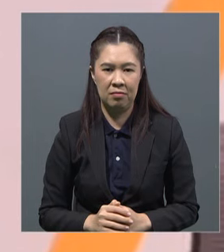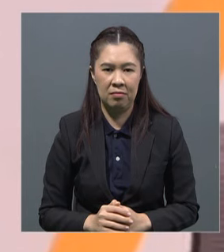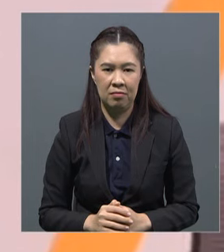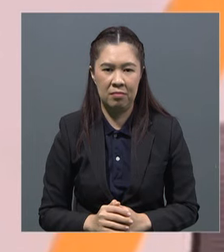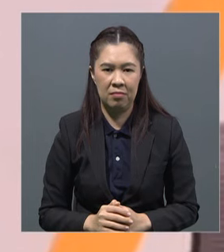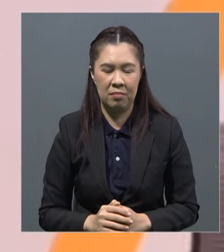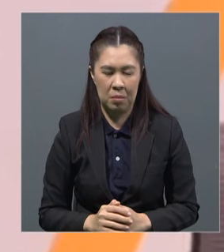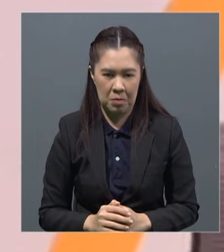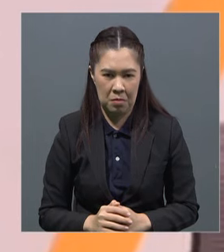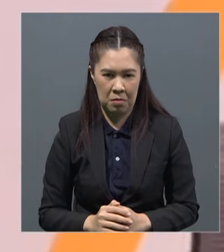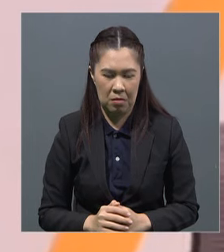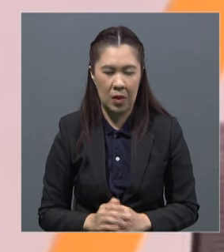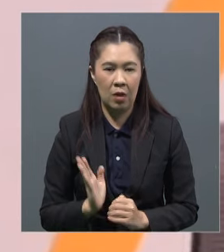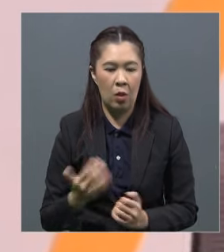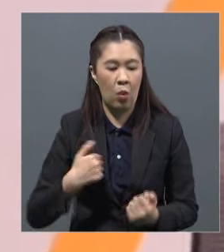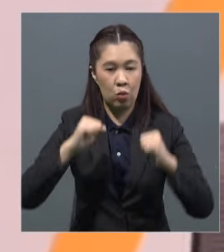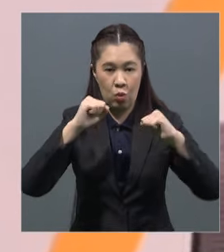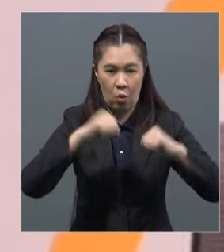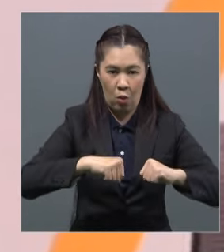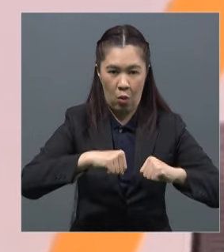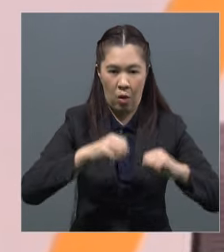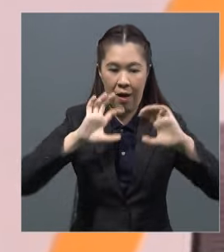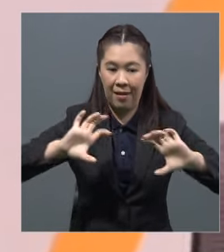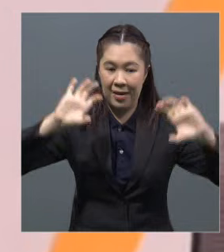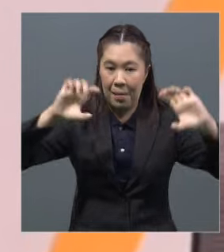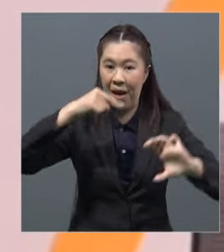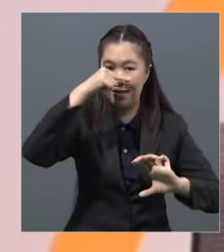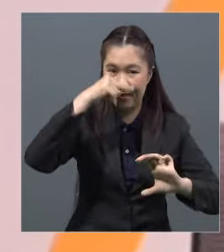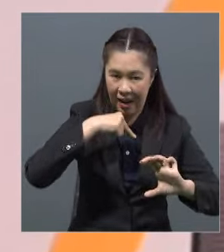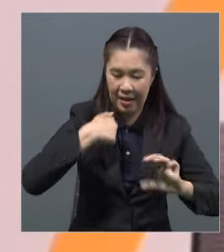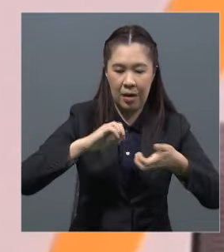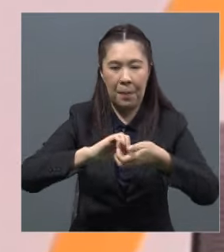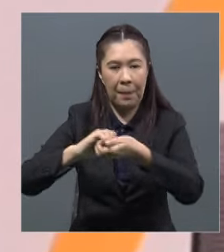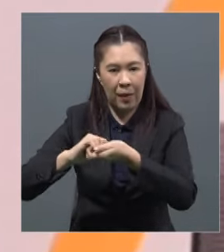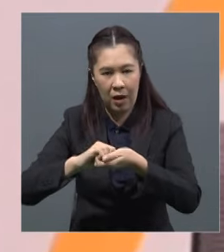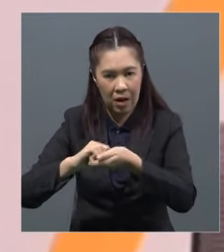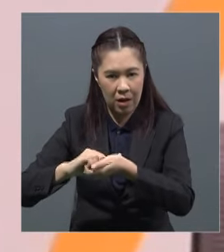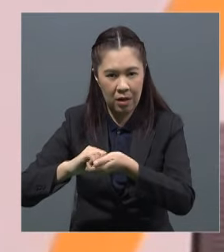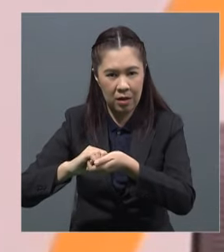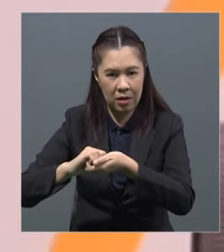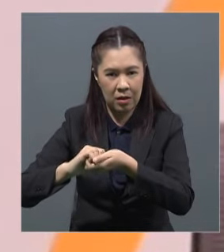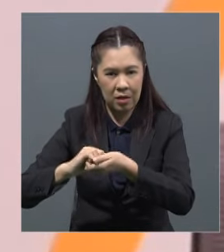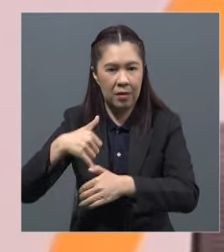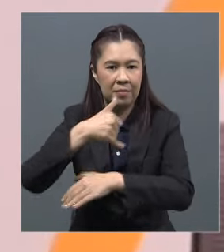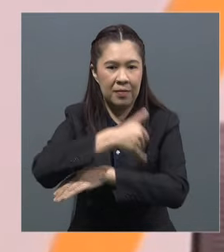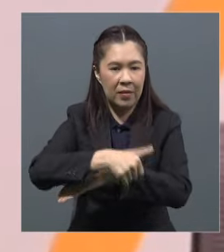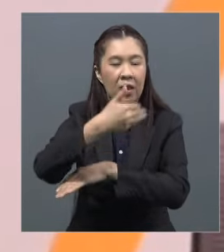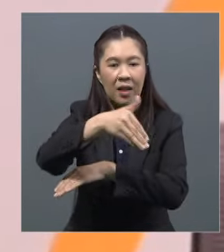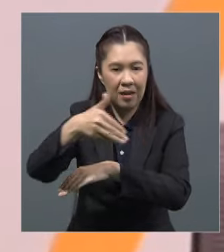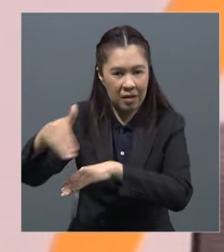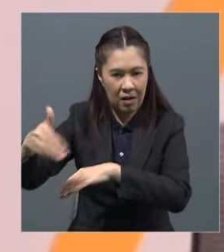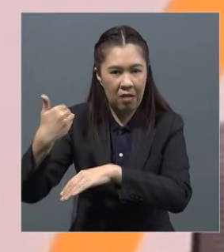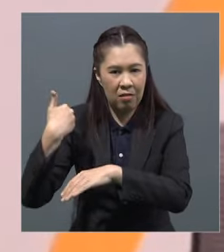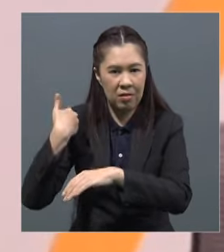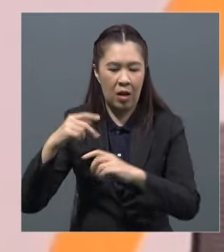าหรือข้อตกลงที่รัฐบาลไทยเองไปทำพันธกรณีกับสหประชาชาตินะฮะที่จะ